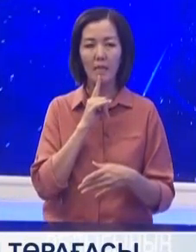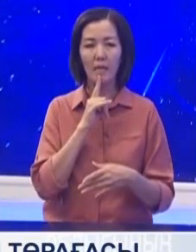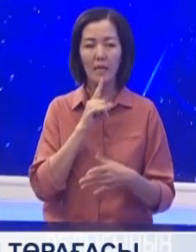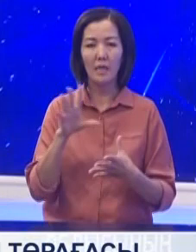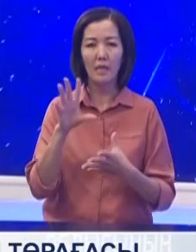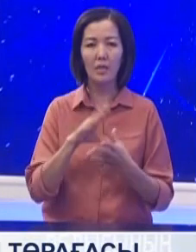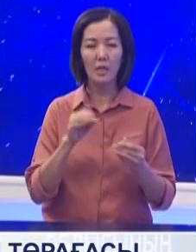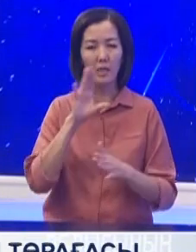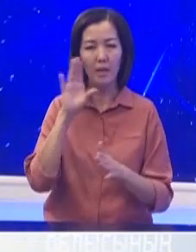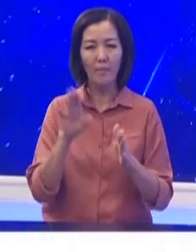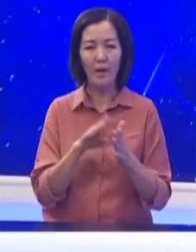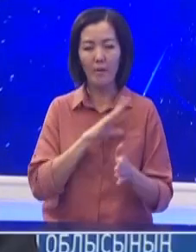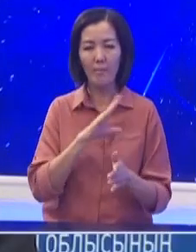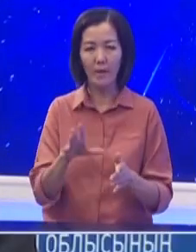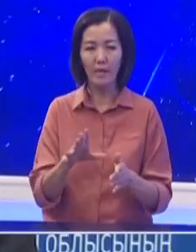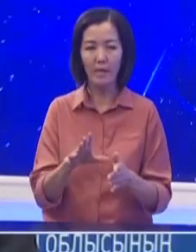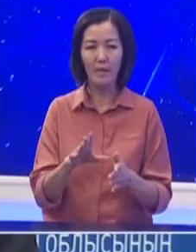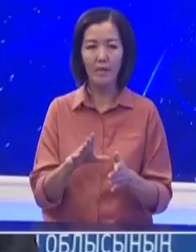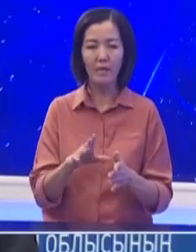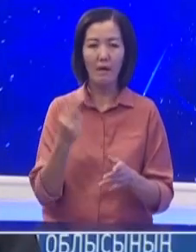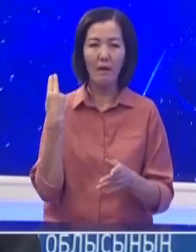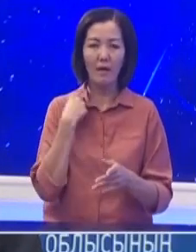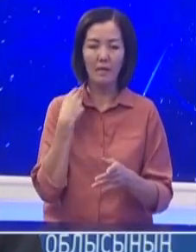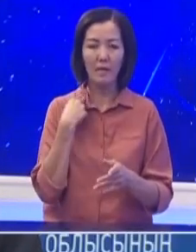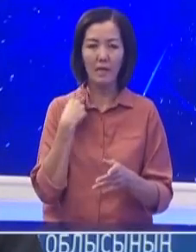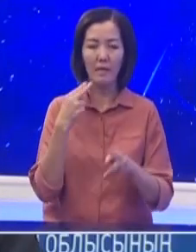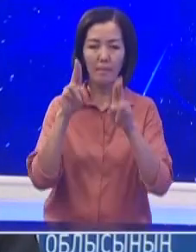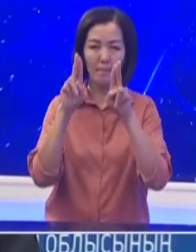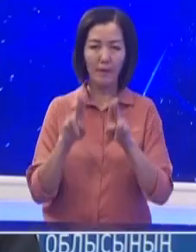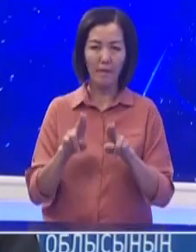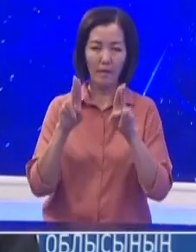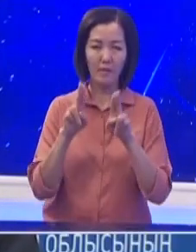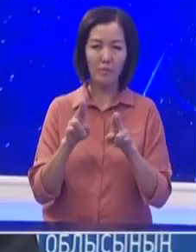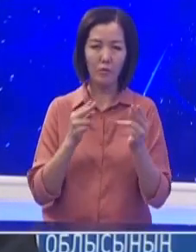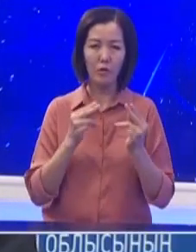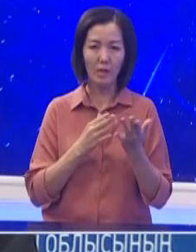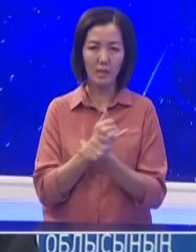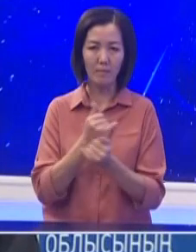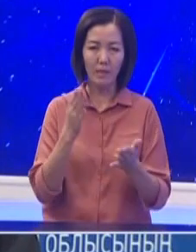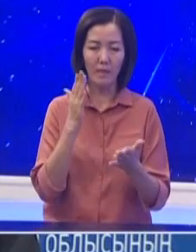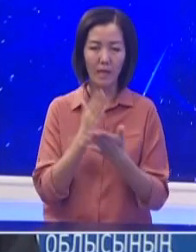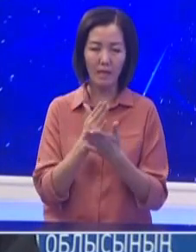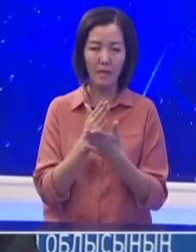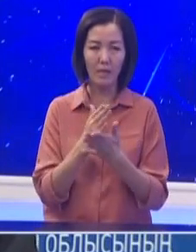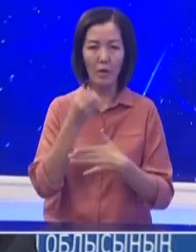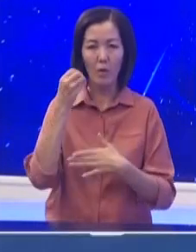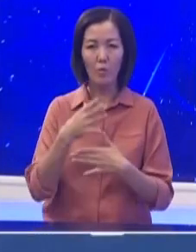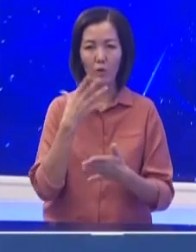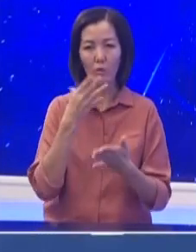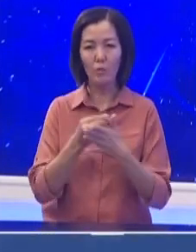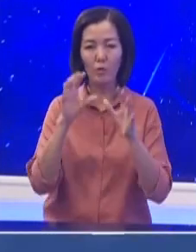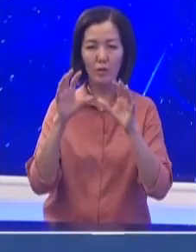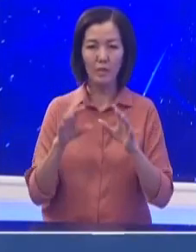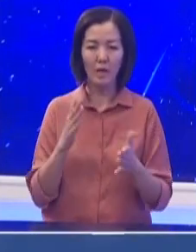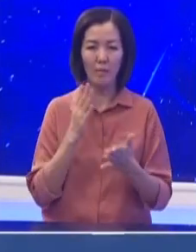және де бағынбайды. Бұл жерде жаңағы Англияның принциптері бойынша олар жұмыс атқарады. Орталықтың өзінің заңы бар. Бұл